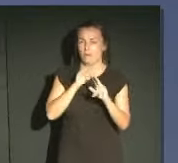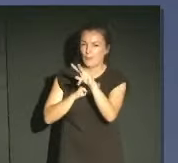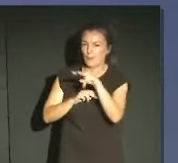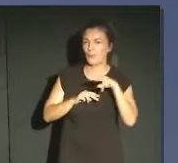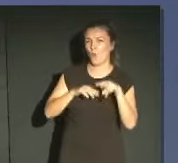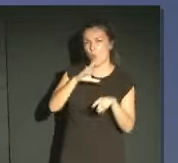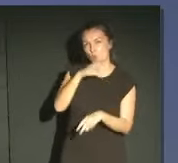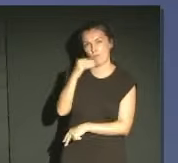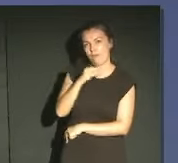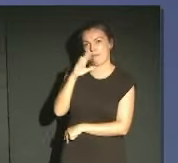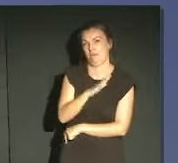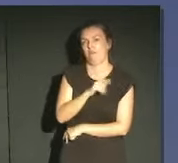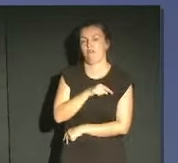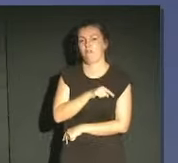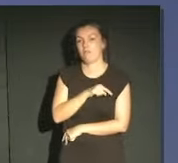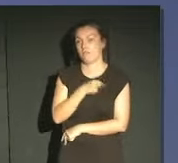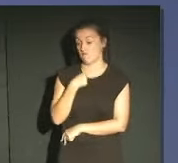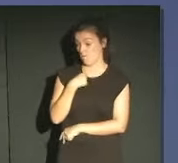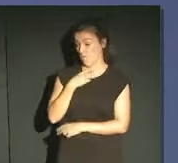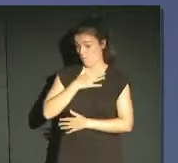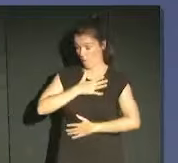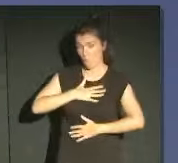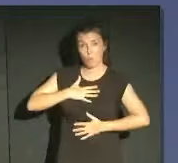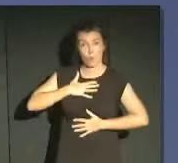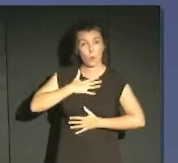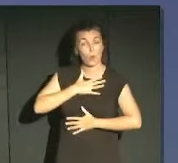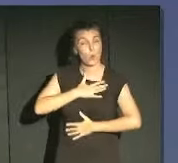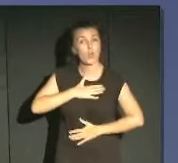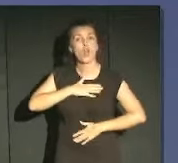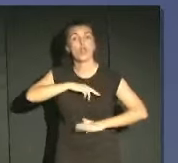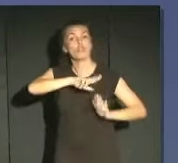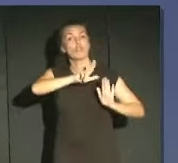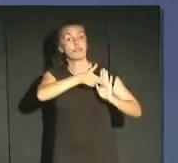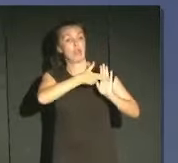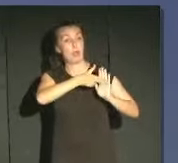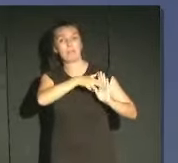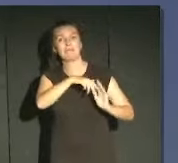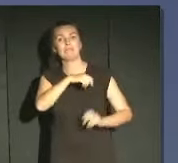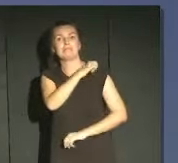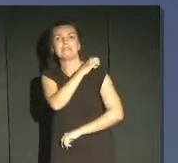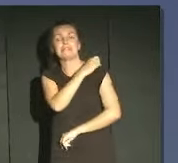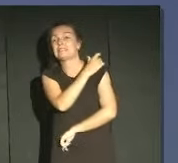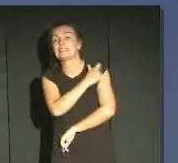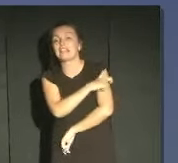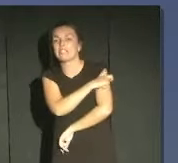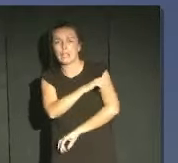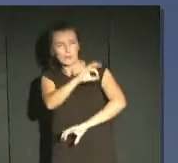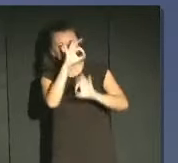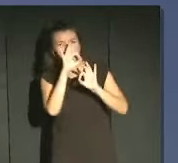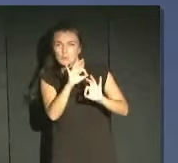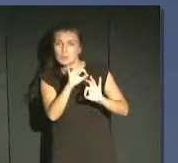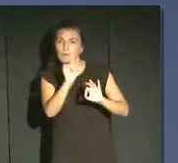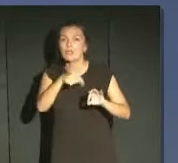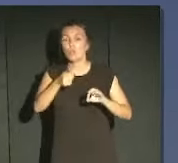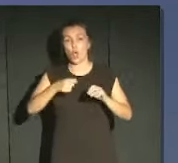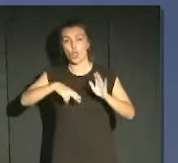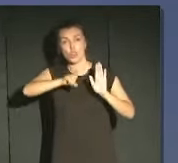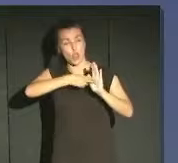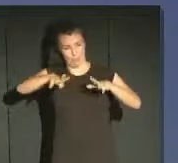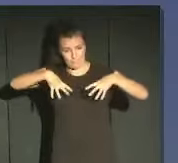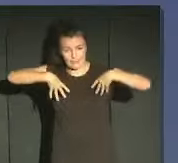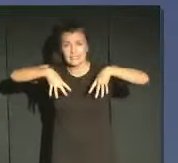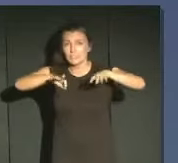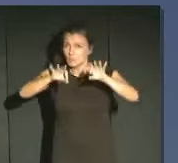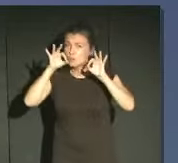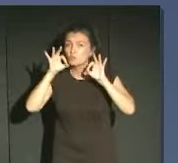humain effectivement mais moi je suis content qu'on ait des normes sanitaires et que on peut encore aller plus loin au niveau des pesticides mais comment on peut accepter en